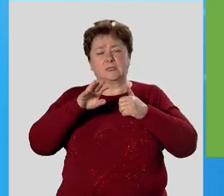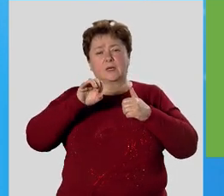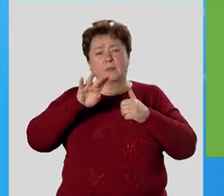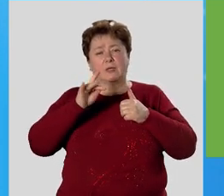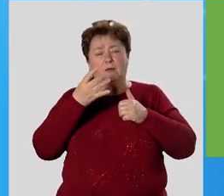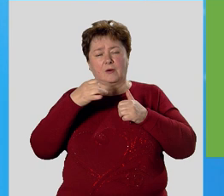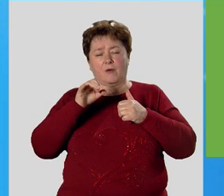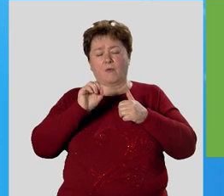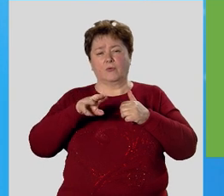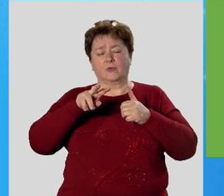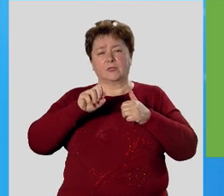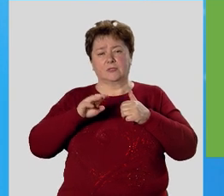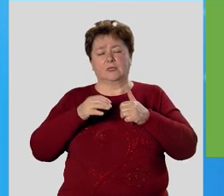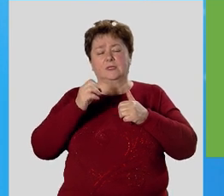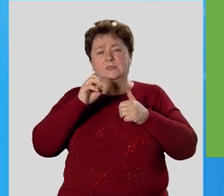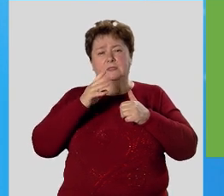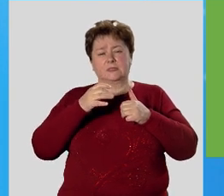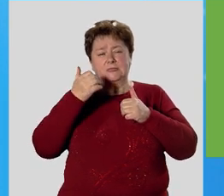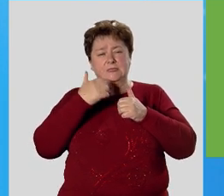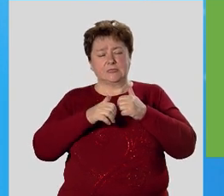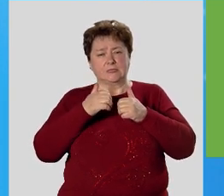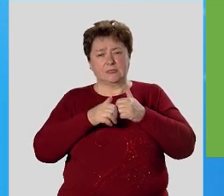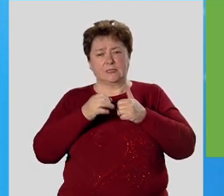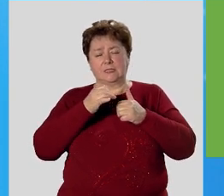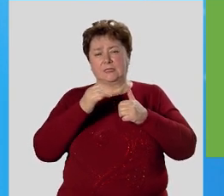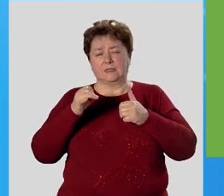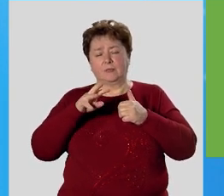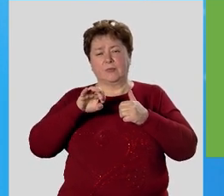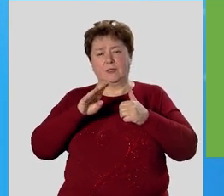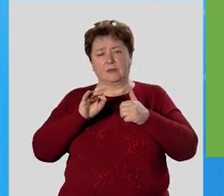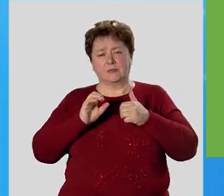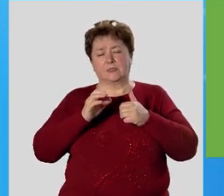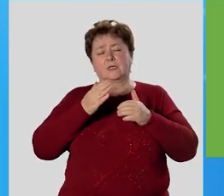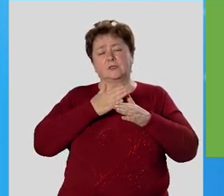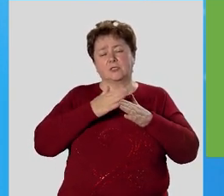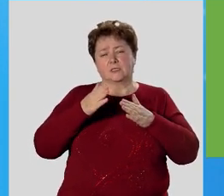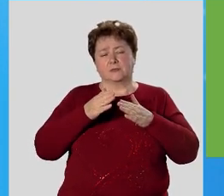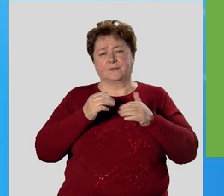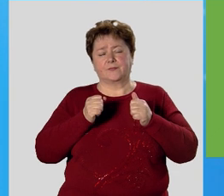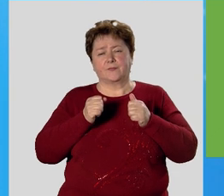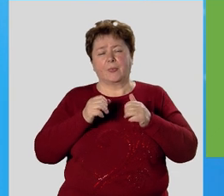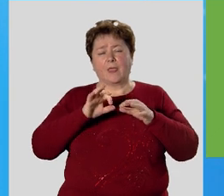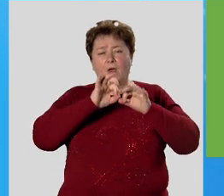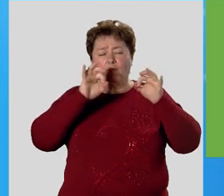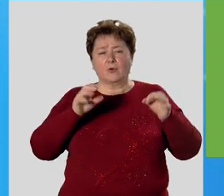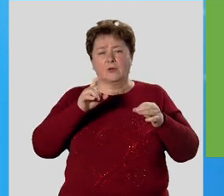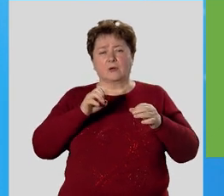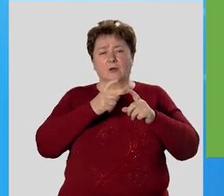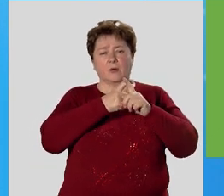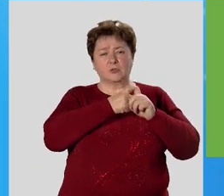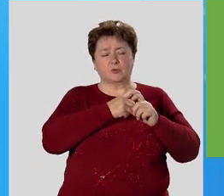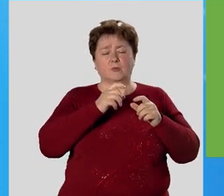центромерой, от латинского «центрум» – середина и «мерос» – часть. Форма